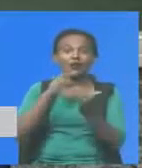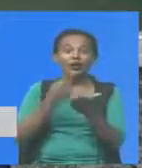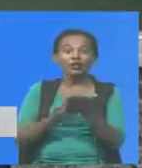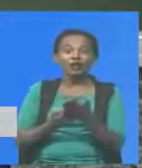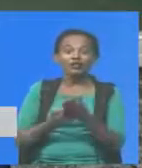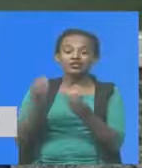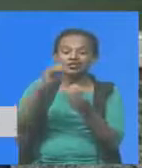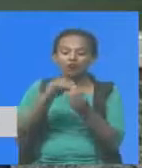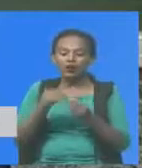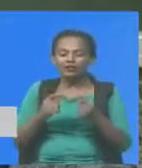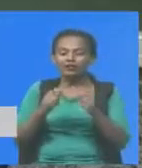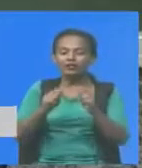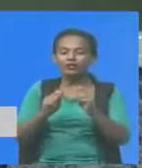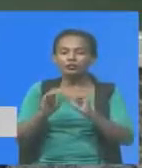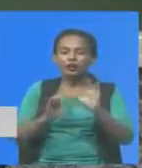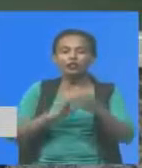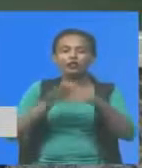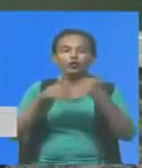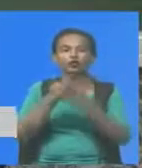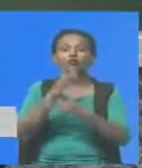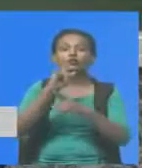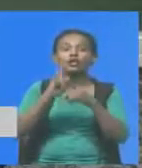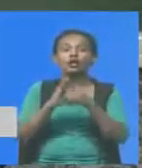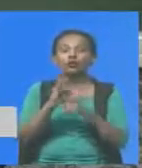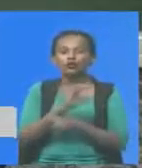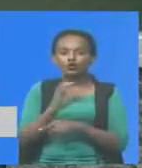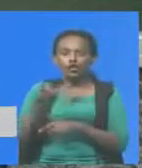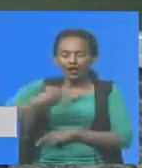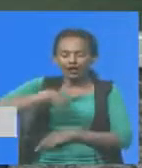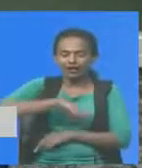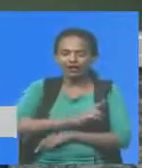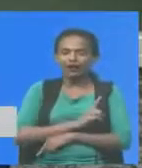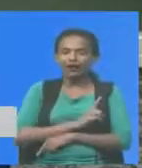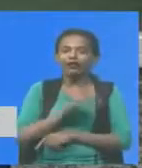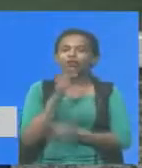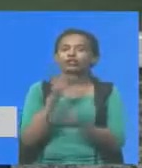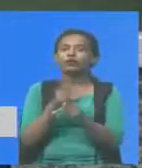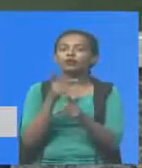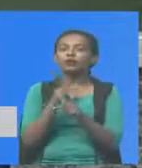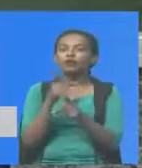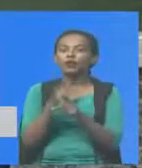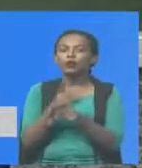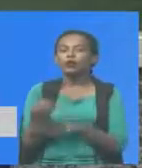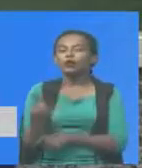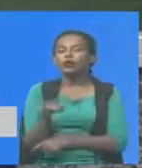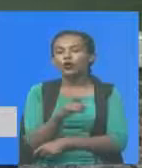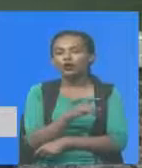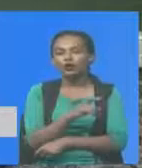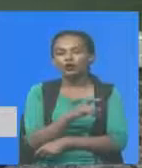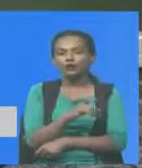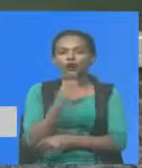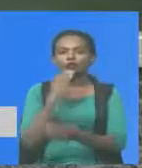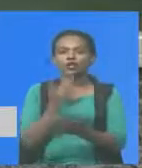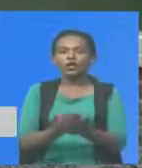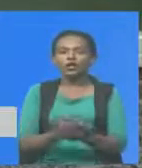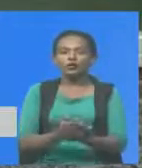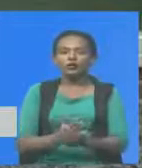ጥረት ማድረግ ከሁሉም ዜጎችና ከኛ የሚጠበቅ ይሆናል።